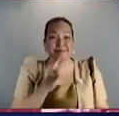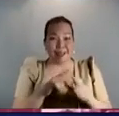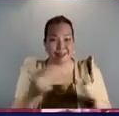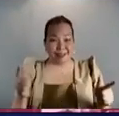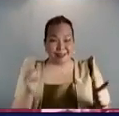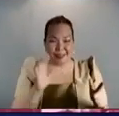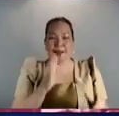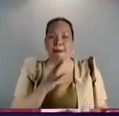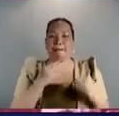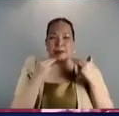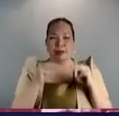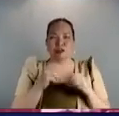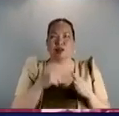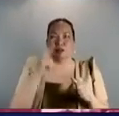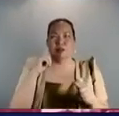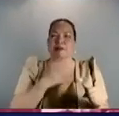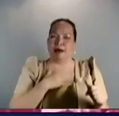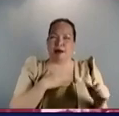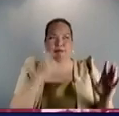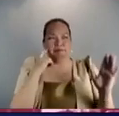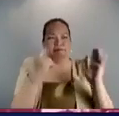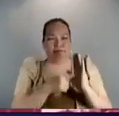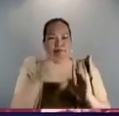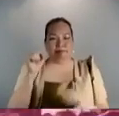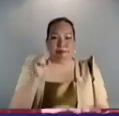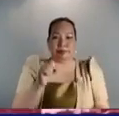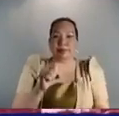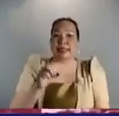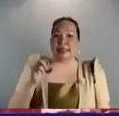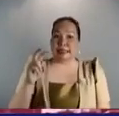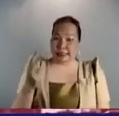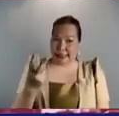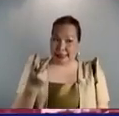So, una-una po yun sa napansin ko. Tapos, ikalwa naman,